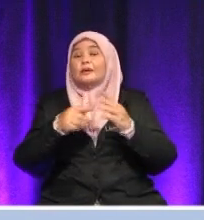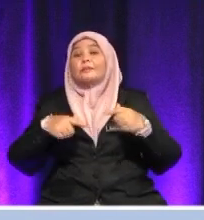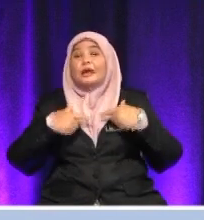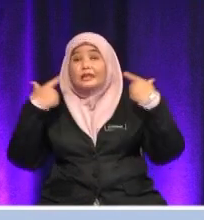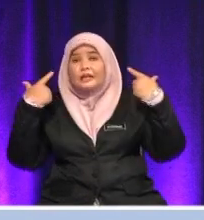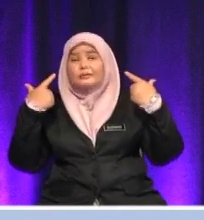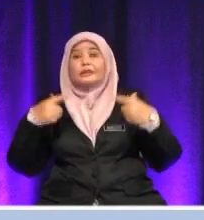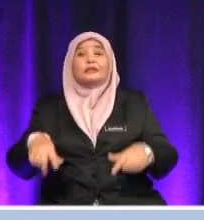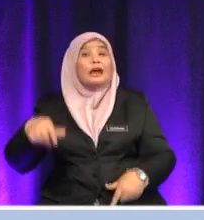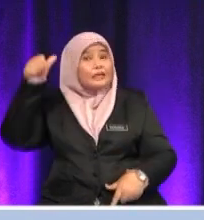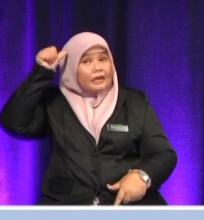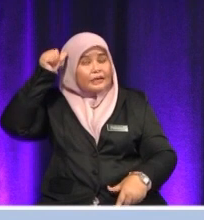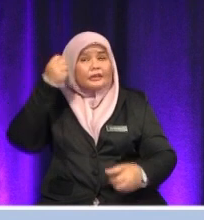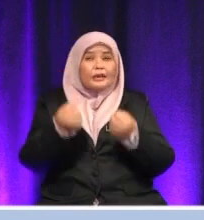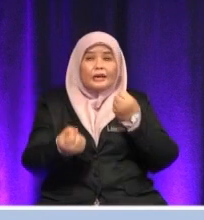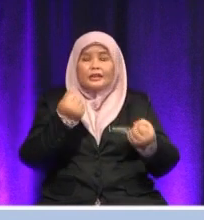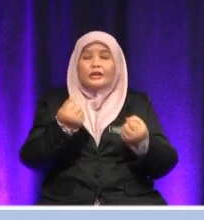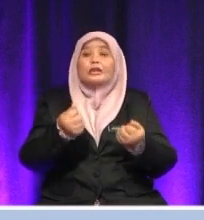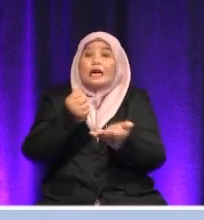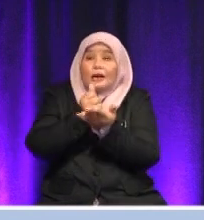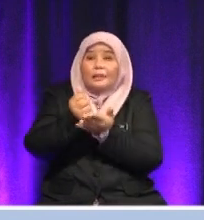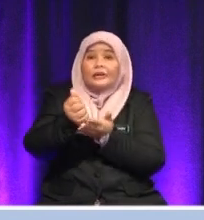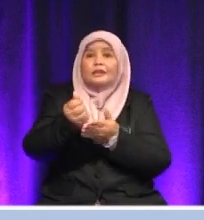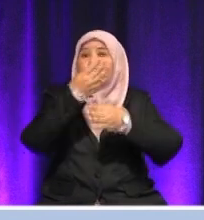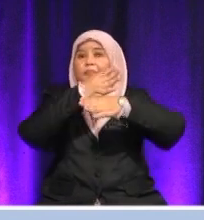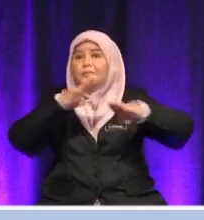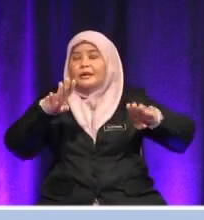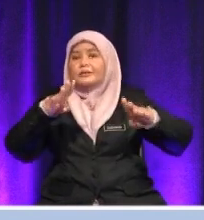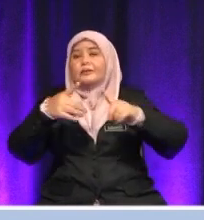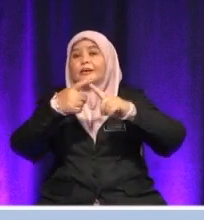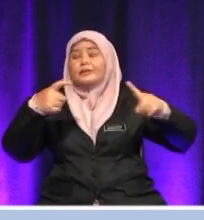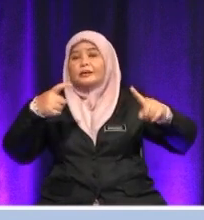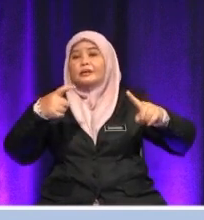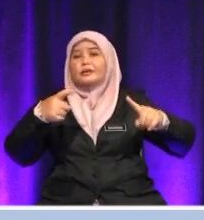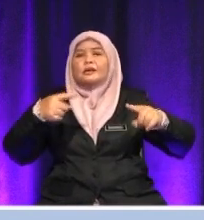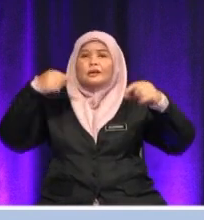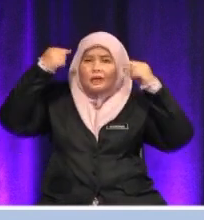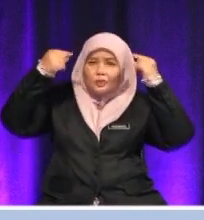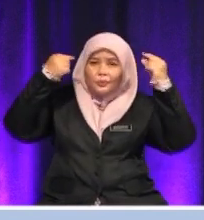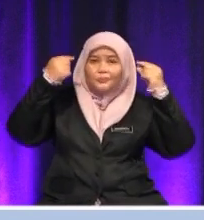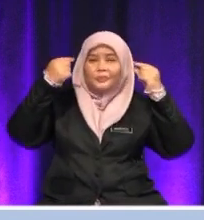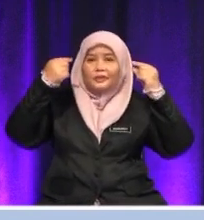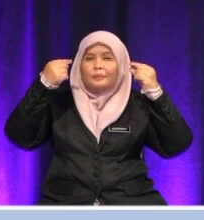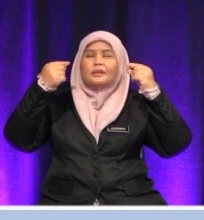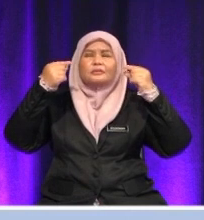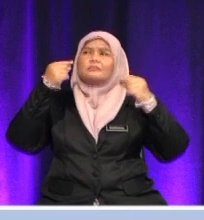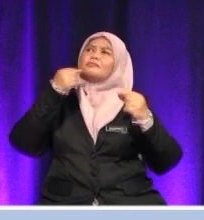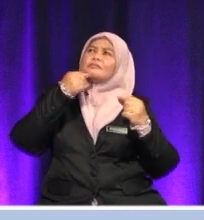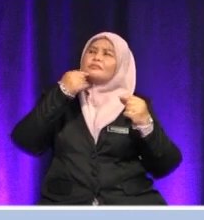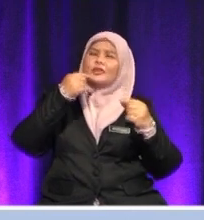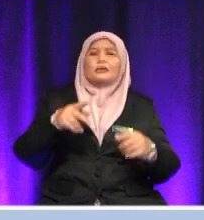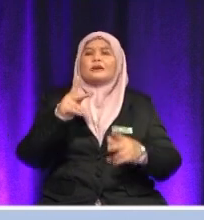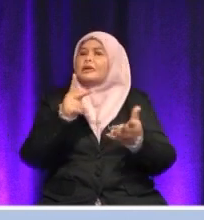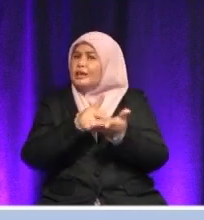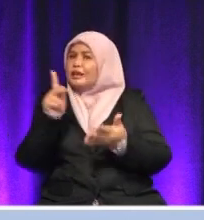berakal, kena adil, kena amanah dan bebas daripada keraguan. Jadi kanak-kanak boleh tak Hakim?